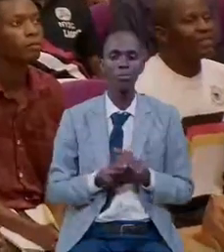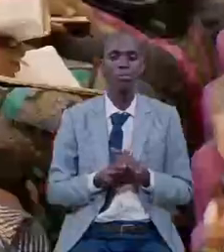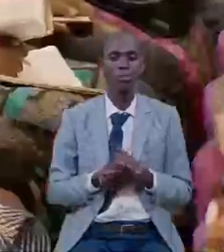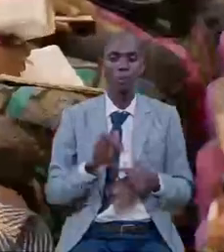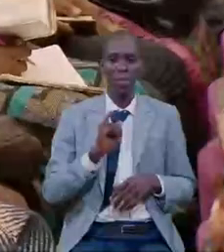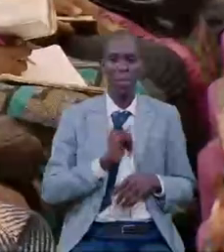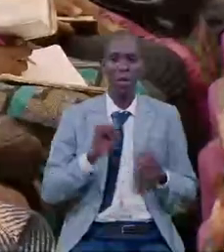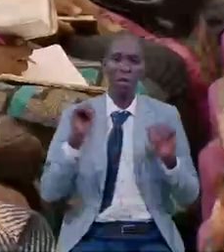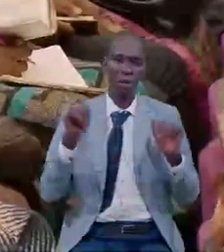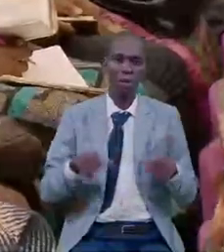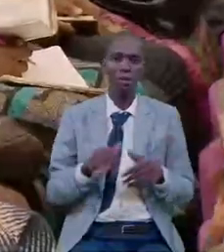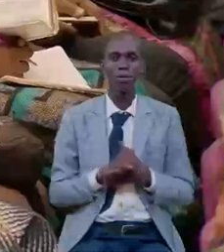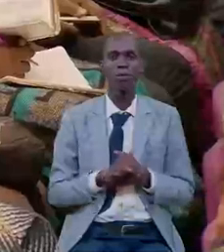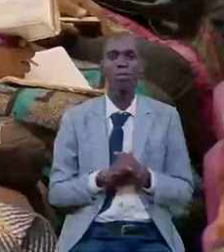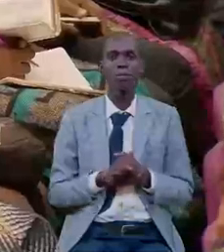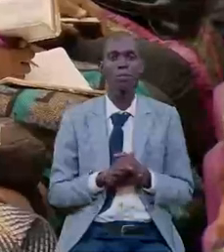je peux.